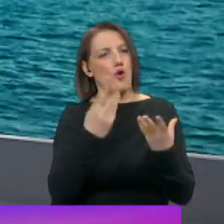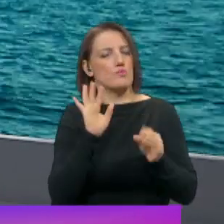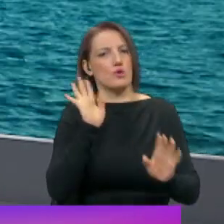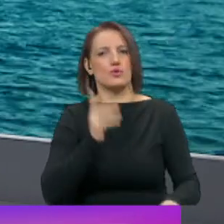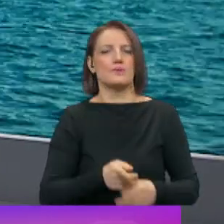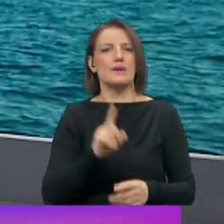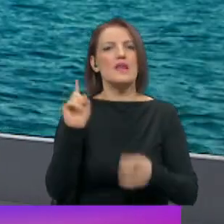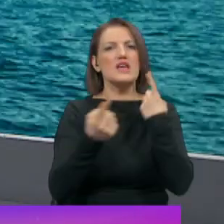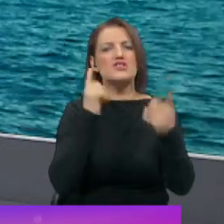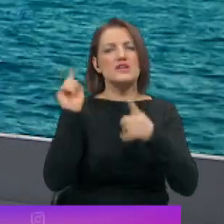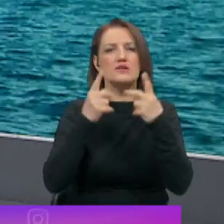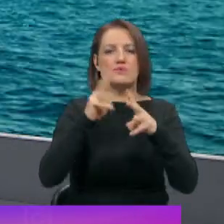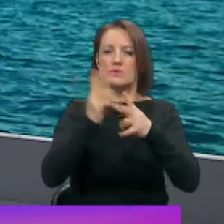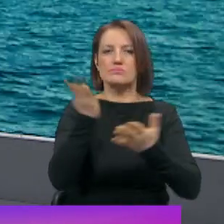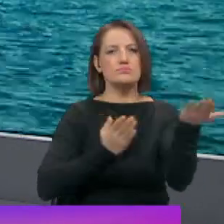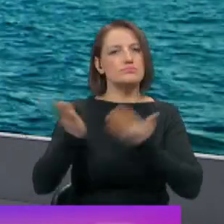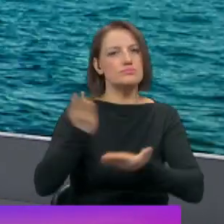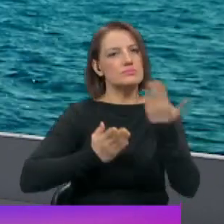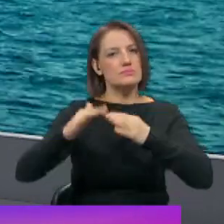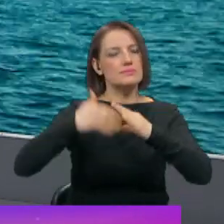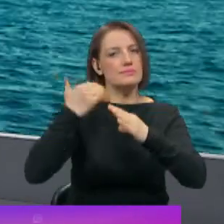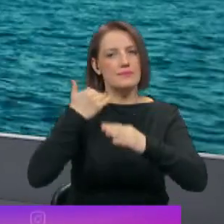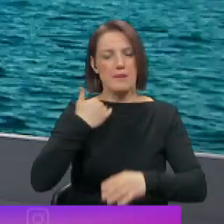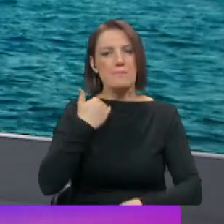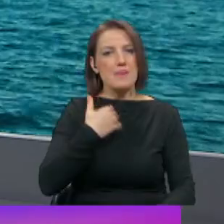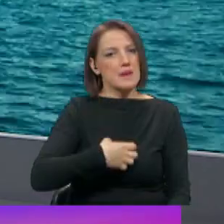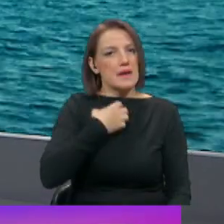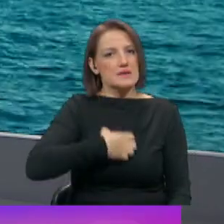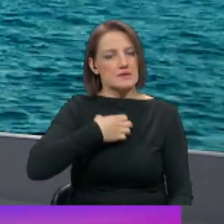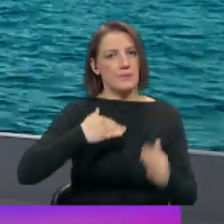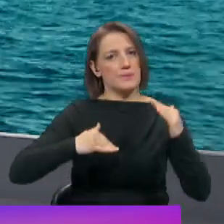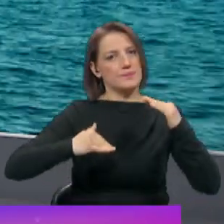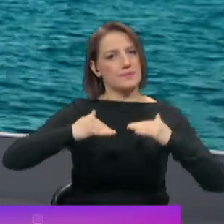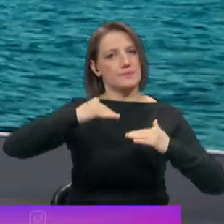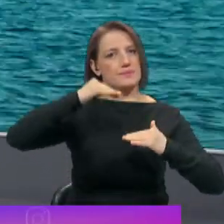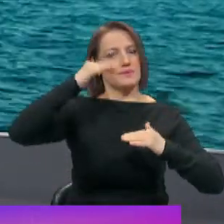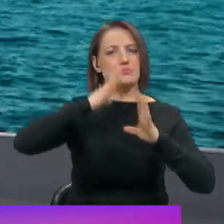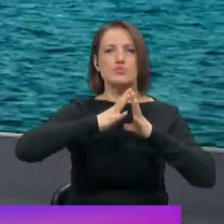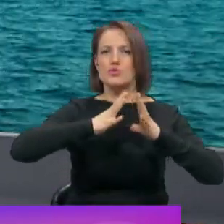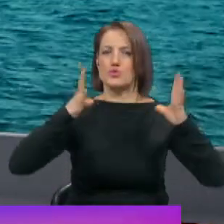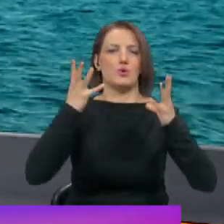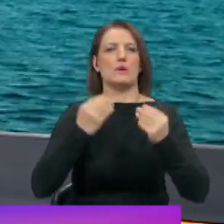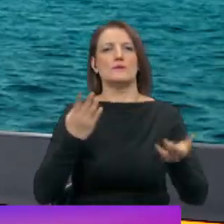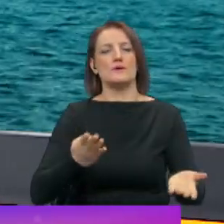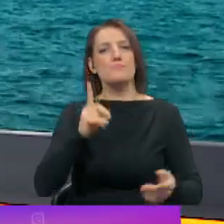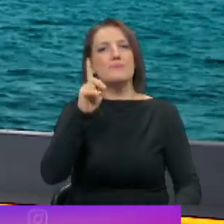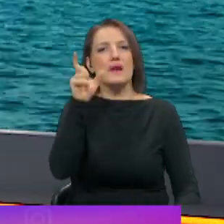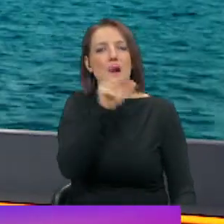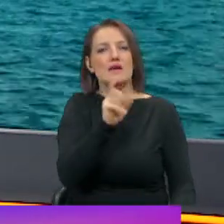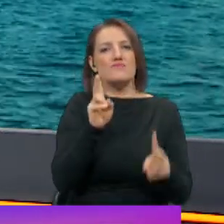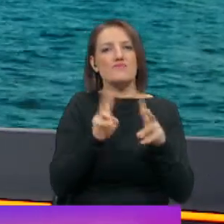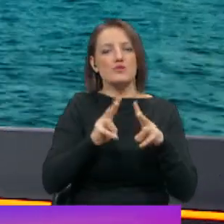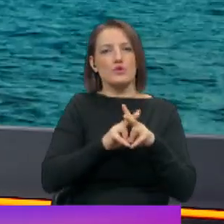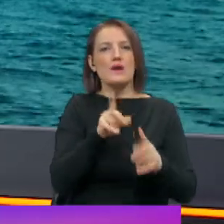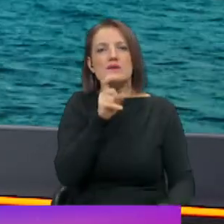yine ilginç ilginç fotolar geliyor bu faturalar geldikçe Bendeki endişe seviyesi de daha da bir yükseliyor bir aylık